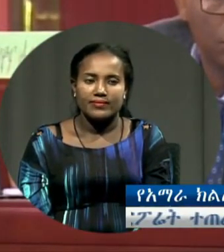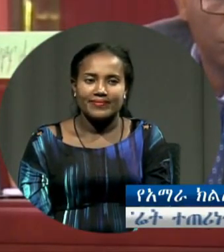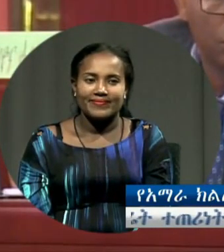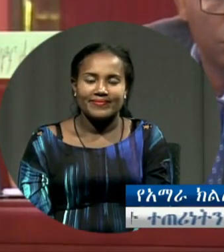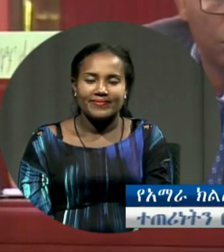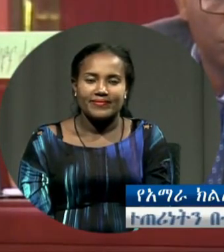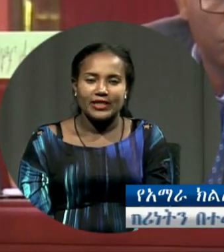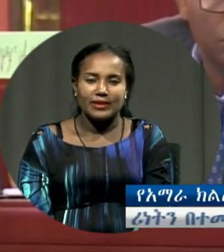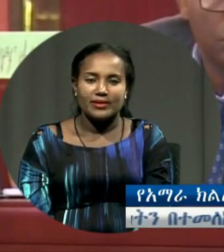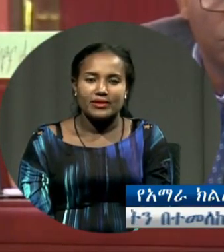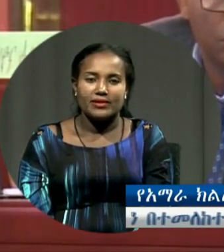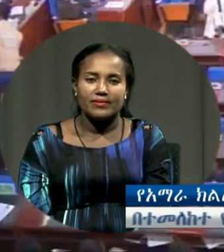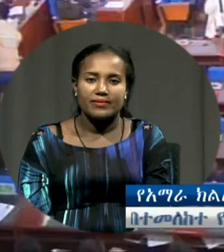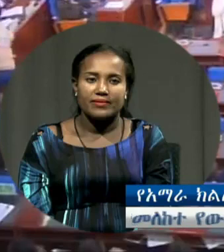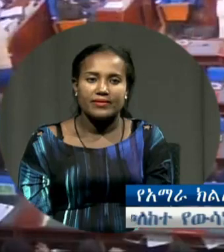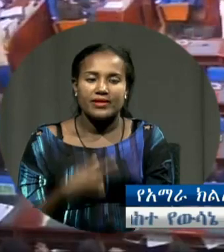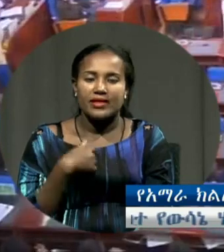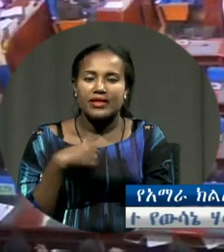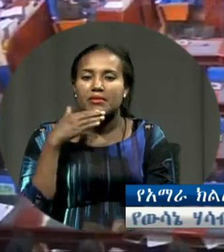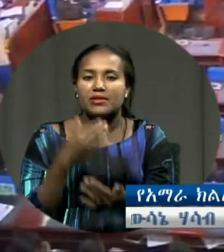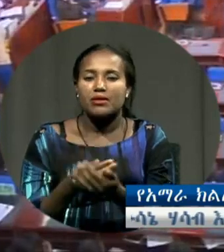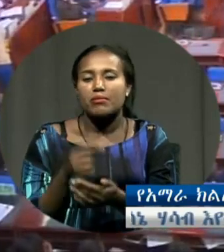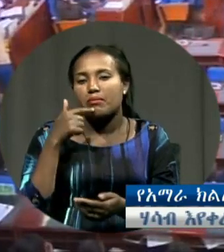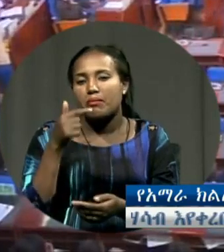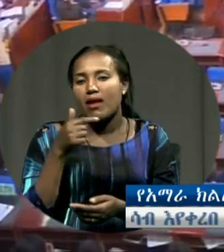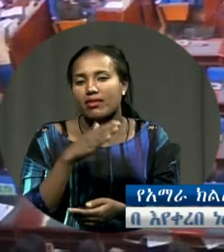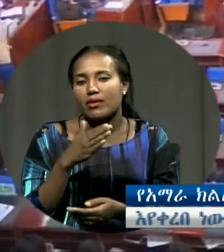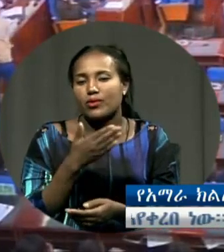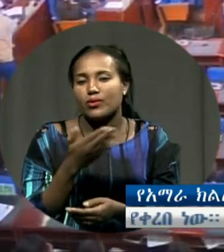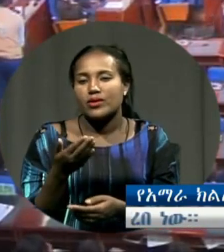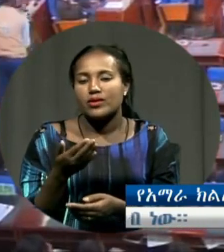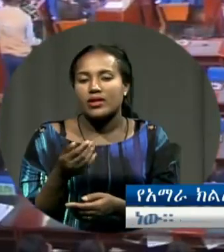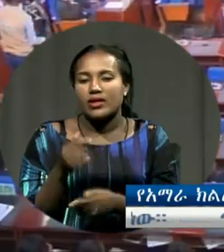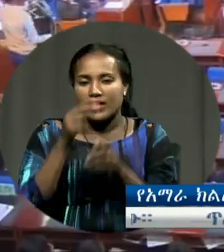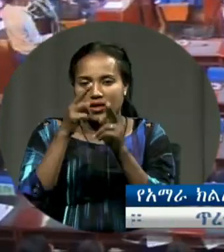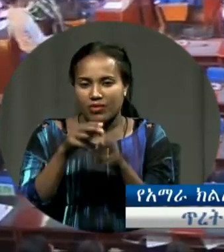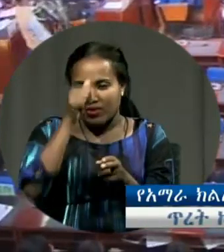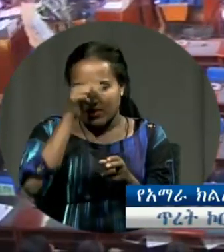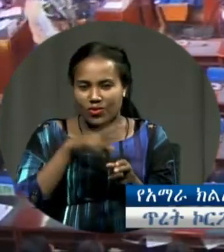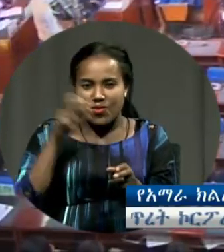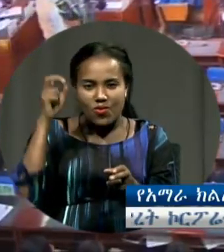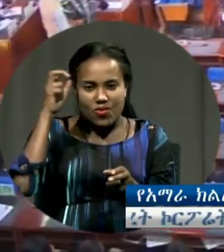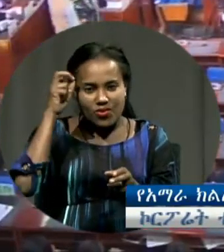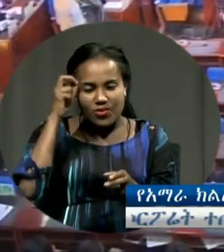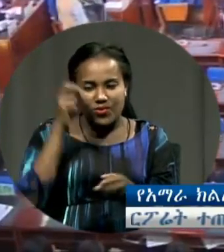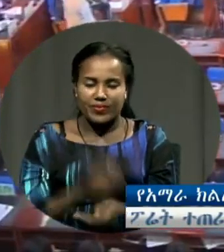እኔም አመሰግናለሁ። ባልተነሱ ጉዳዮች ላይ የተከበሩ አቶ ወርቁ እና አቶ